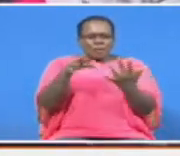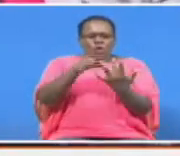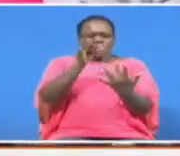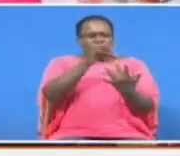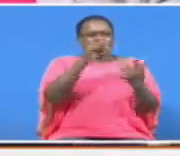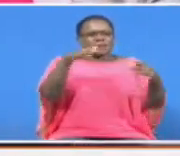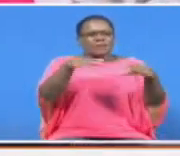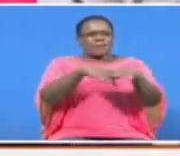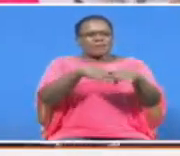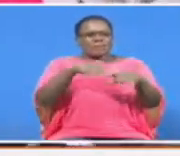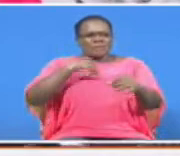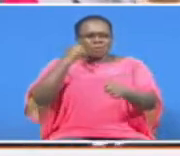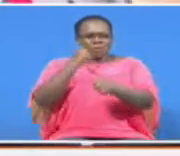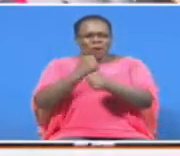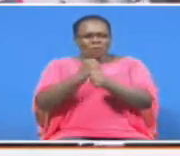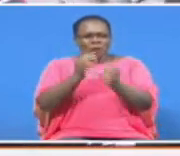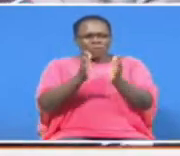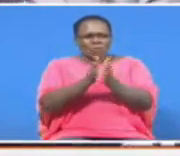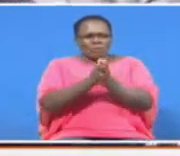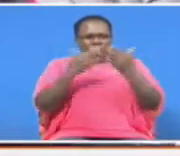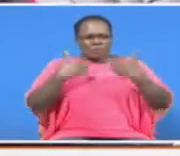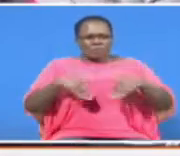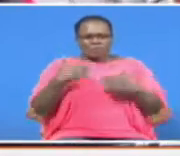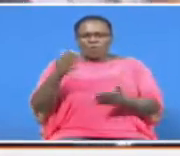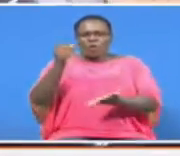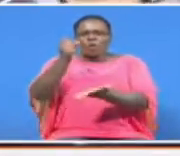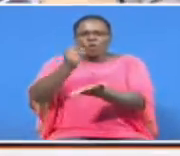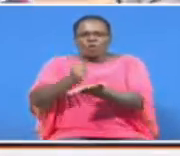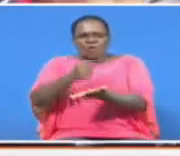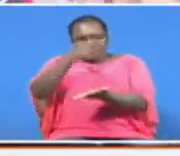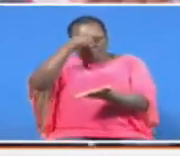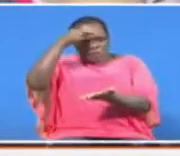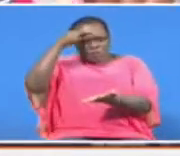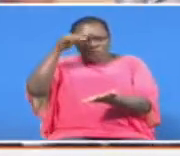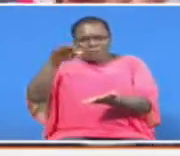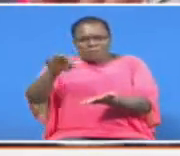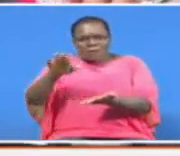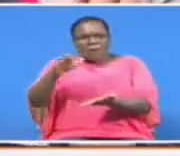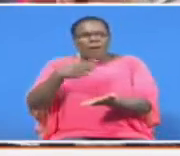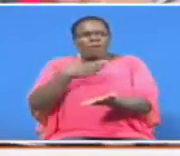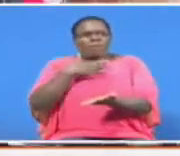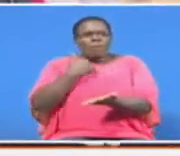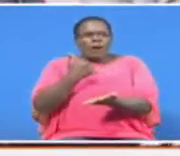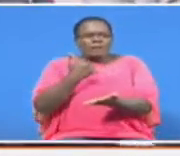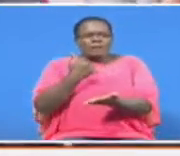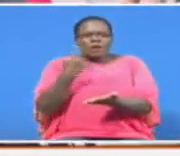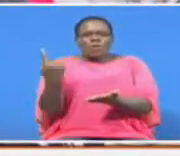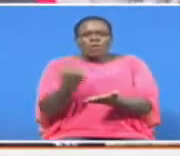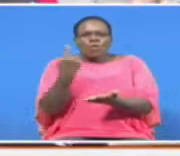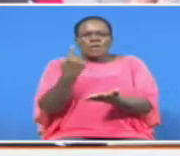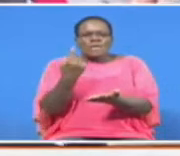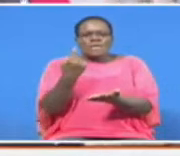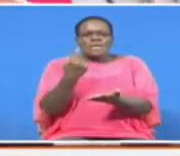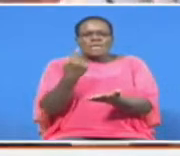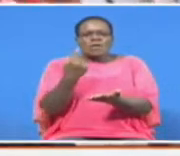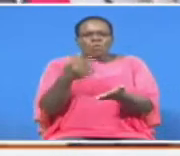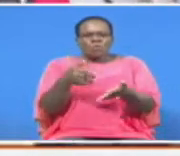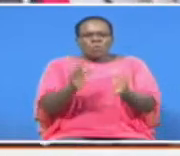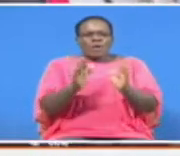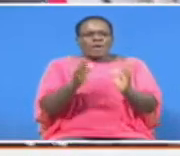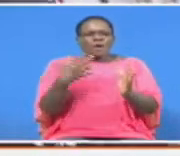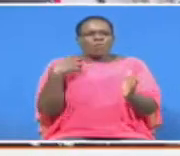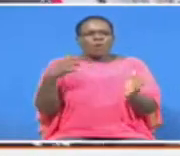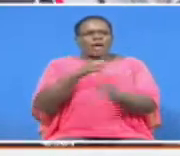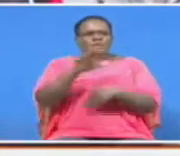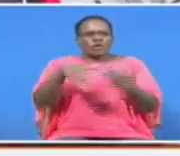member, niweze kufanya kazi na wale ambao wako kwa nyama hizo maofisi, kwa sababu wao ningetaka kusema na kizungu the only custodians. Hii mali yote